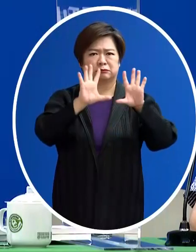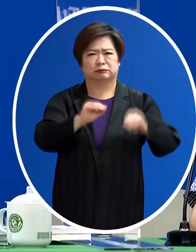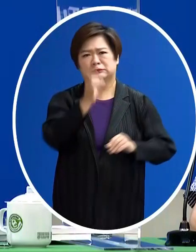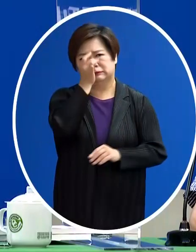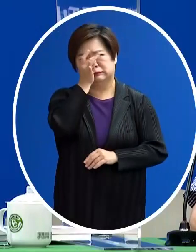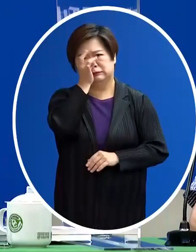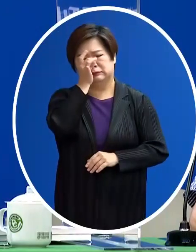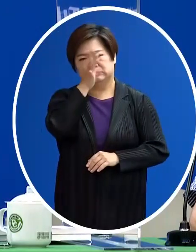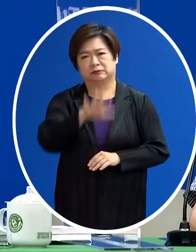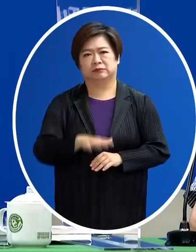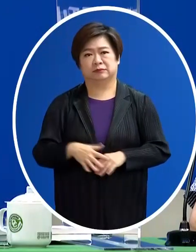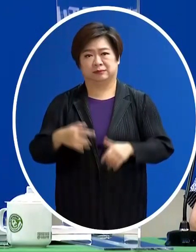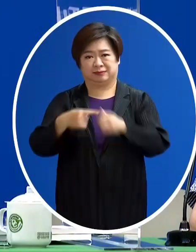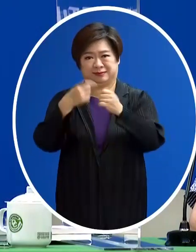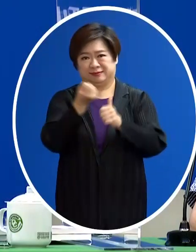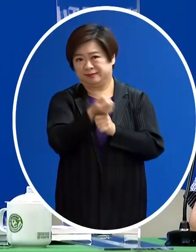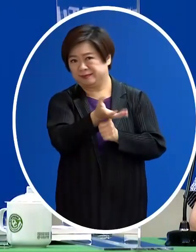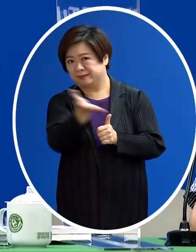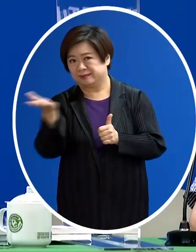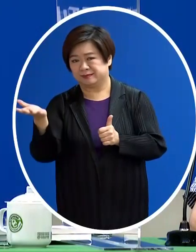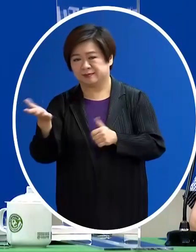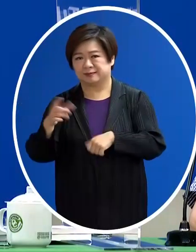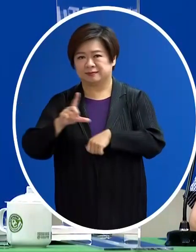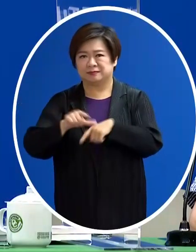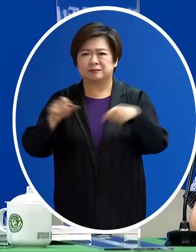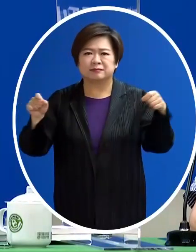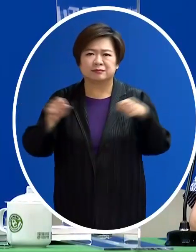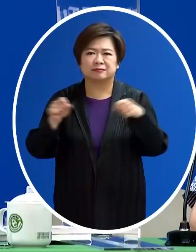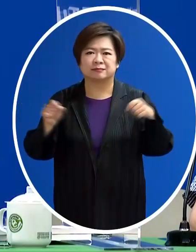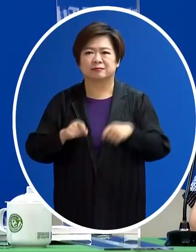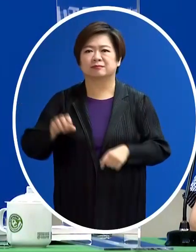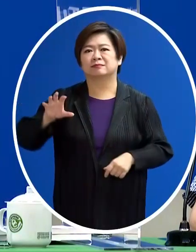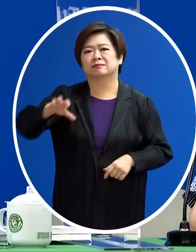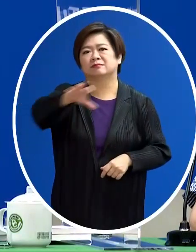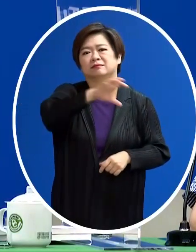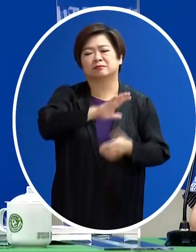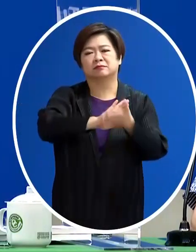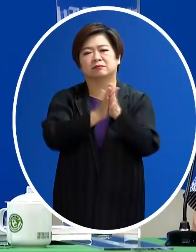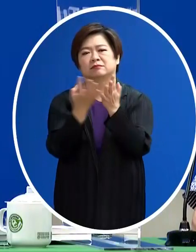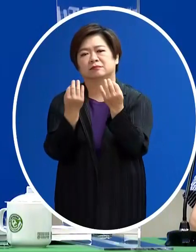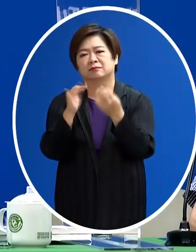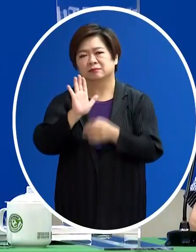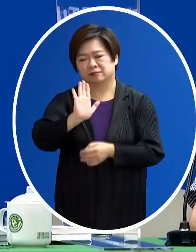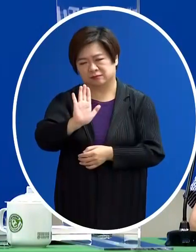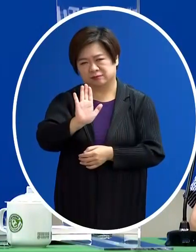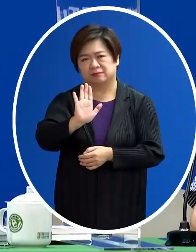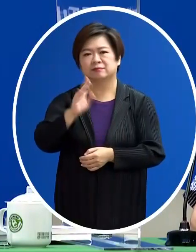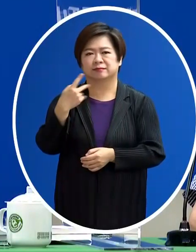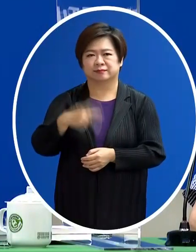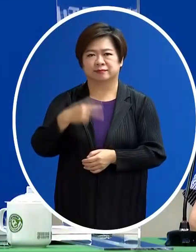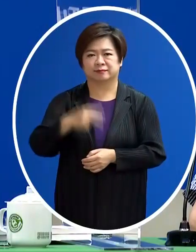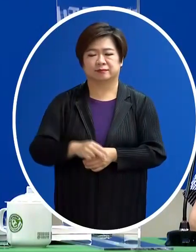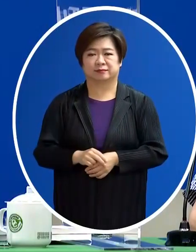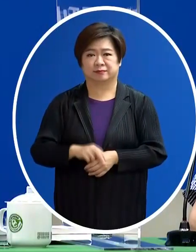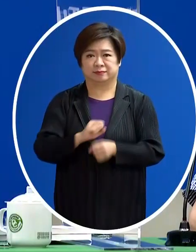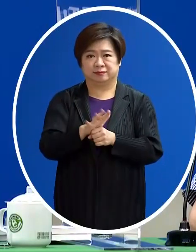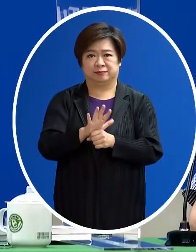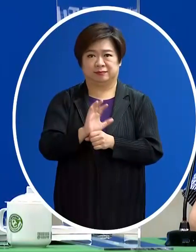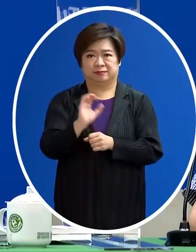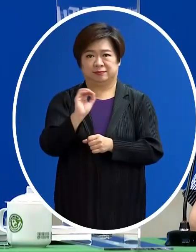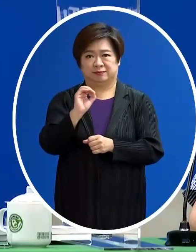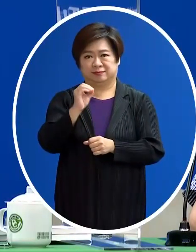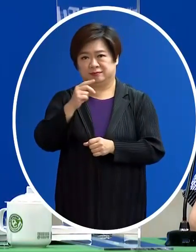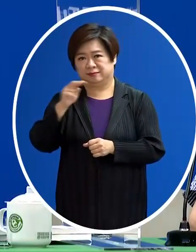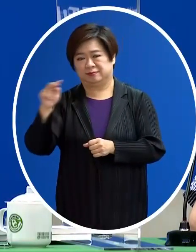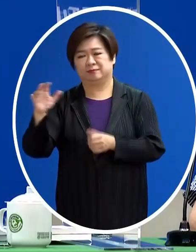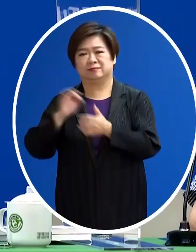去，所以那个第一波的大流行到底会持续多久？它牵涉到很多变数，再加上那个 Omicron 的新的变异